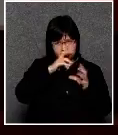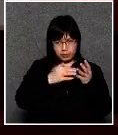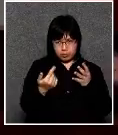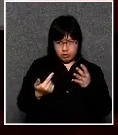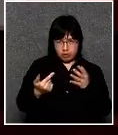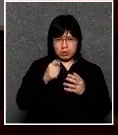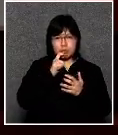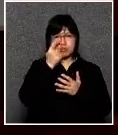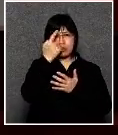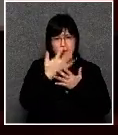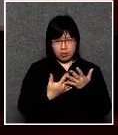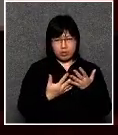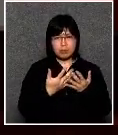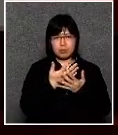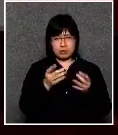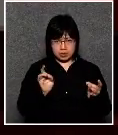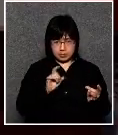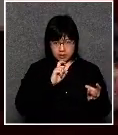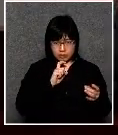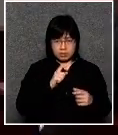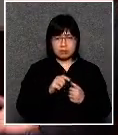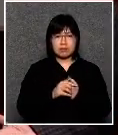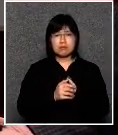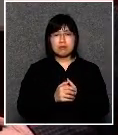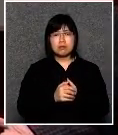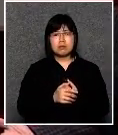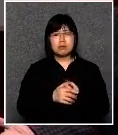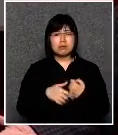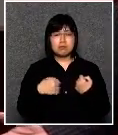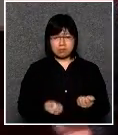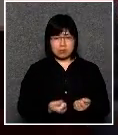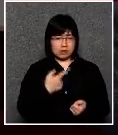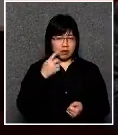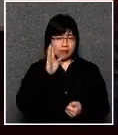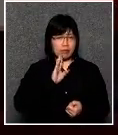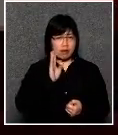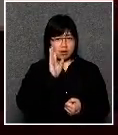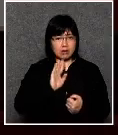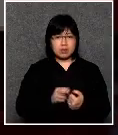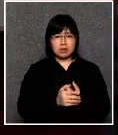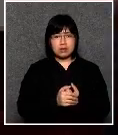有上網有網頁啊？係咪？就咁解啫嘛，好簡單係咪？所以